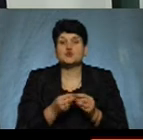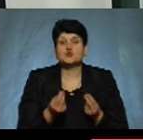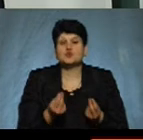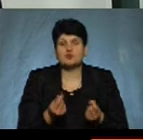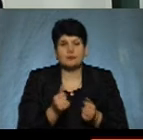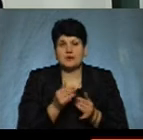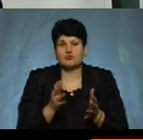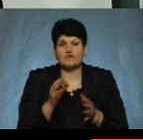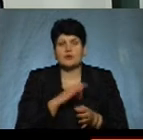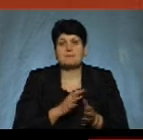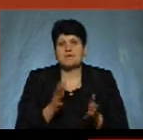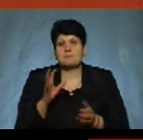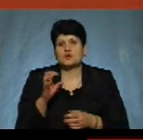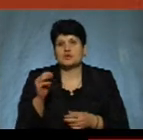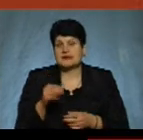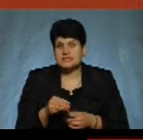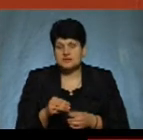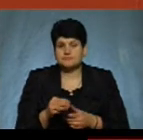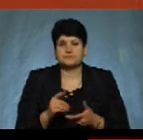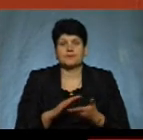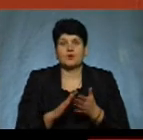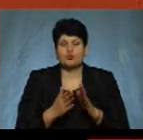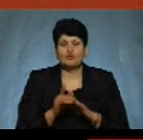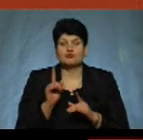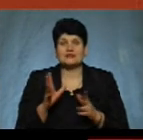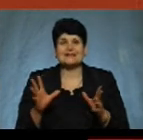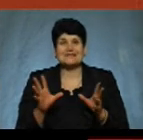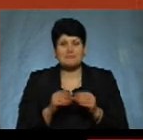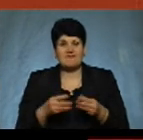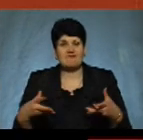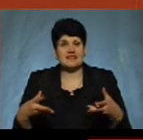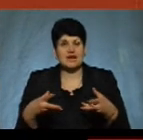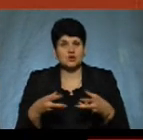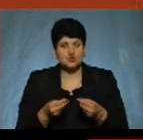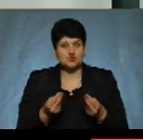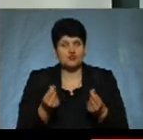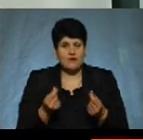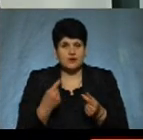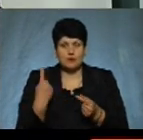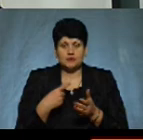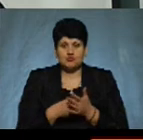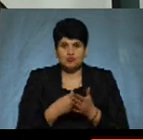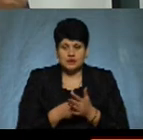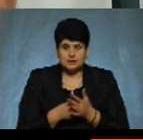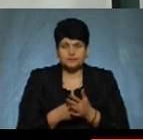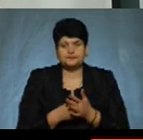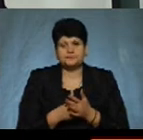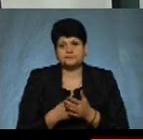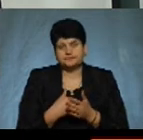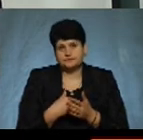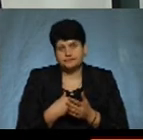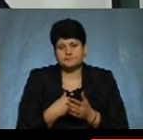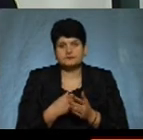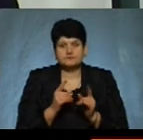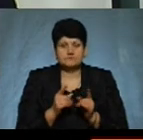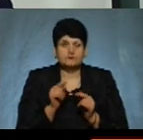не більше 500 тисяч, при умові, що якщо буде ще співфінансування, скажімо так, десь з обласного бюджету, а ми зосередилися на